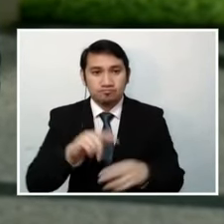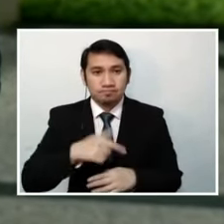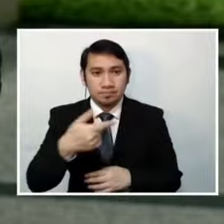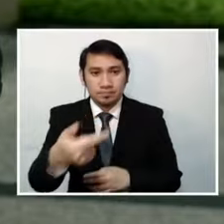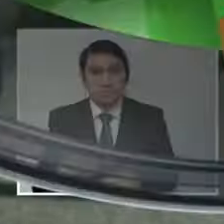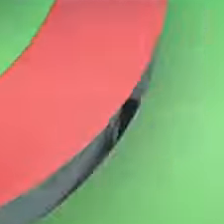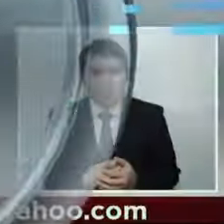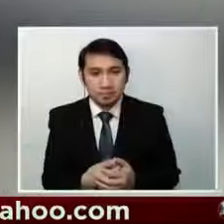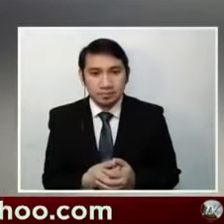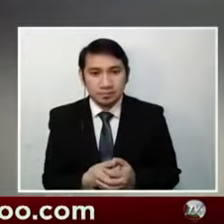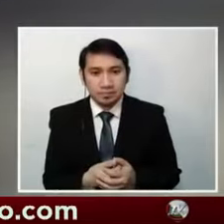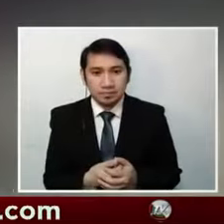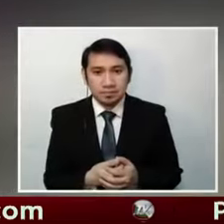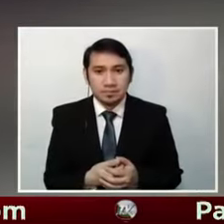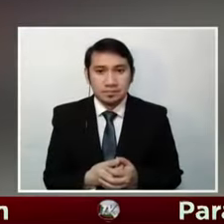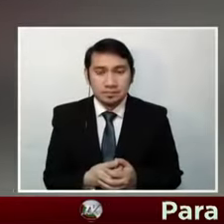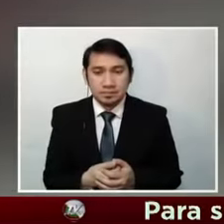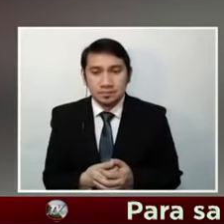Canoy!